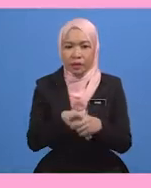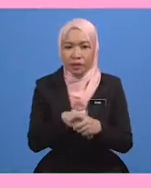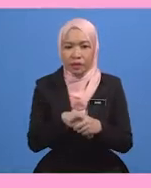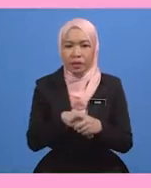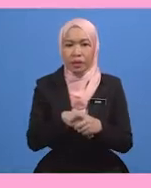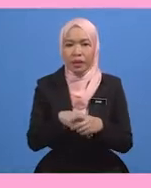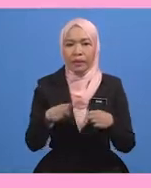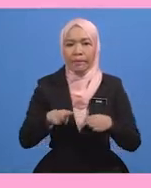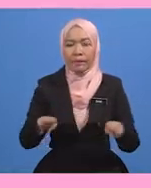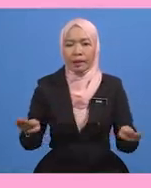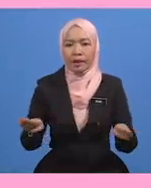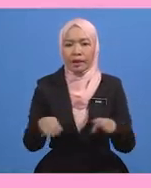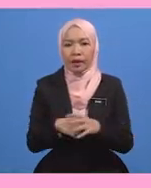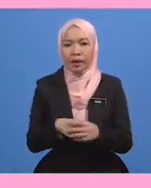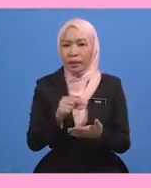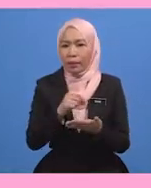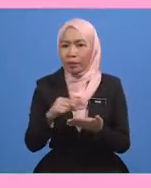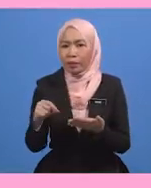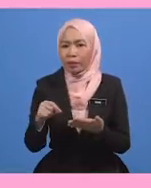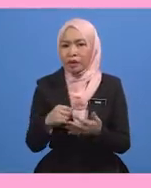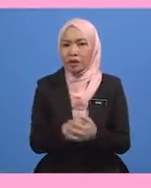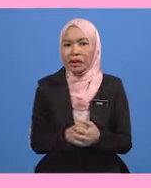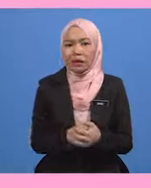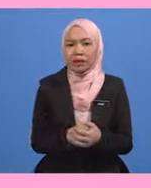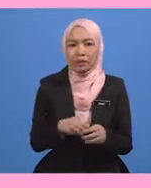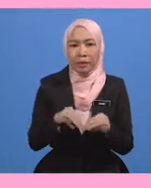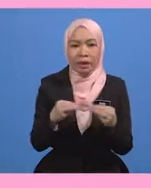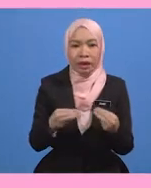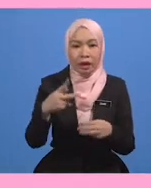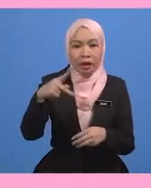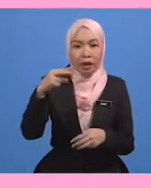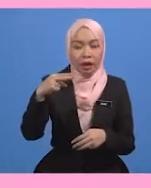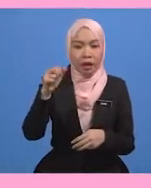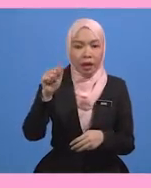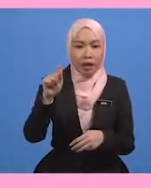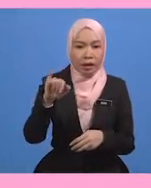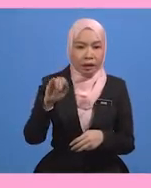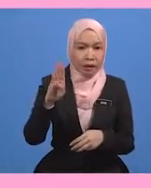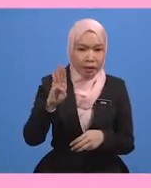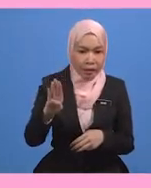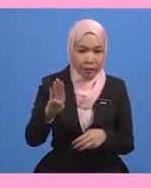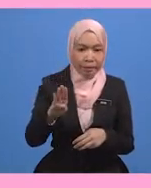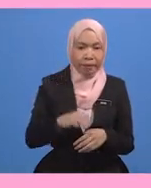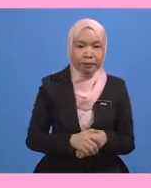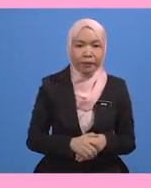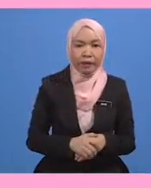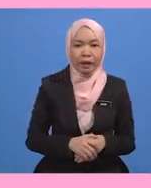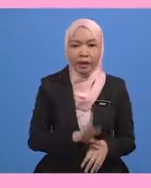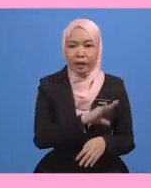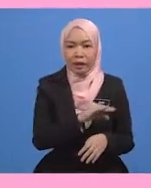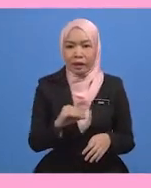dengan menerbitkan majalah Khatib Al-Ummah. Kedua, beliau